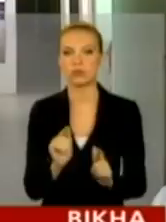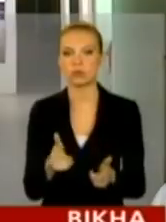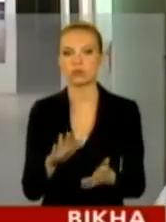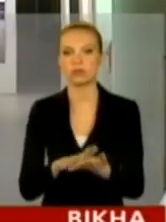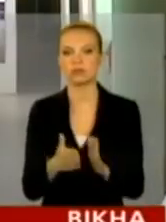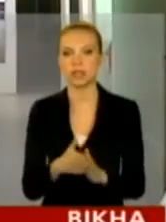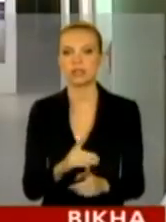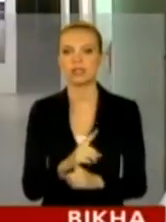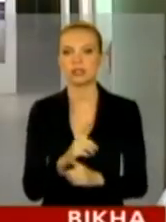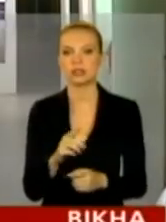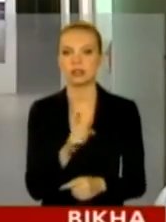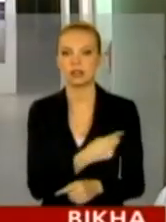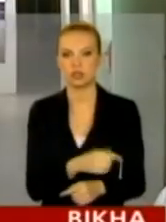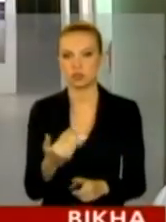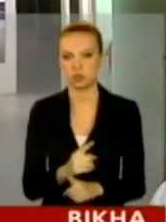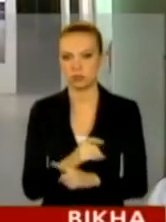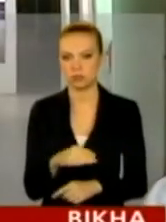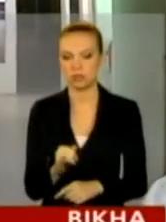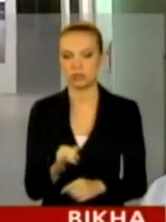стані клінічної смерті.